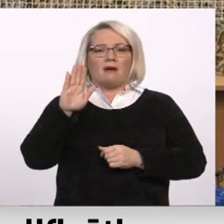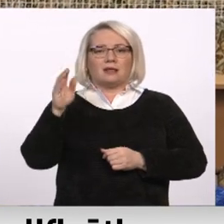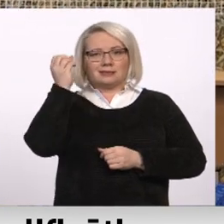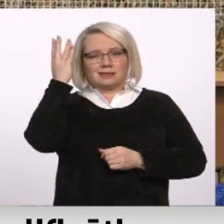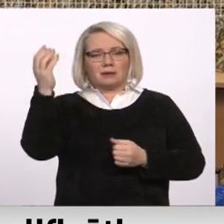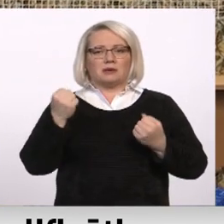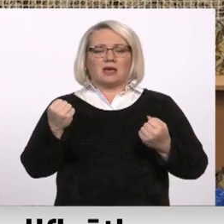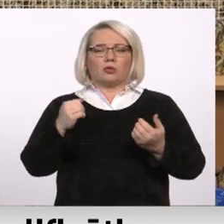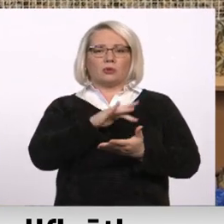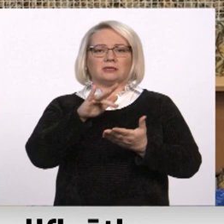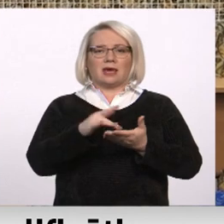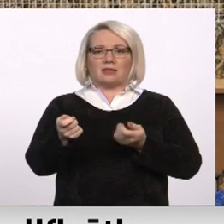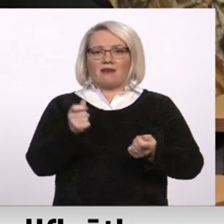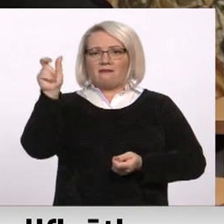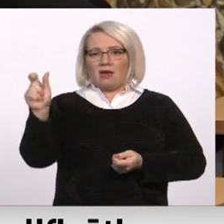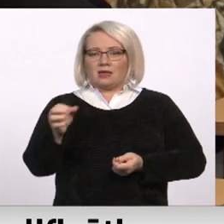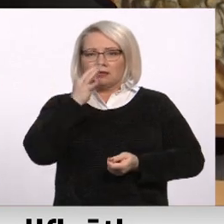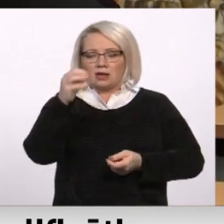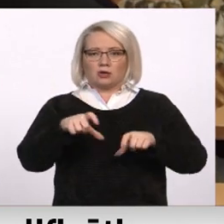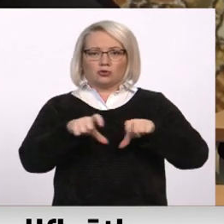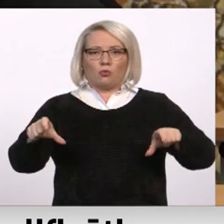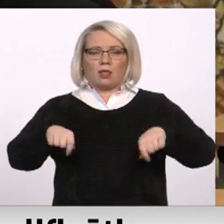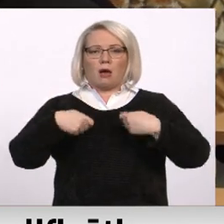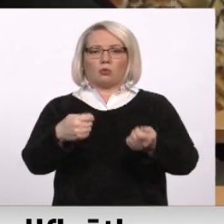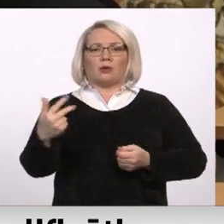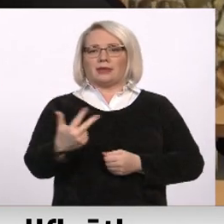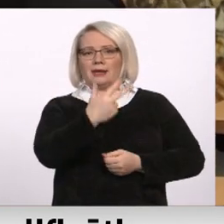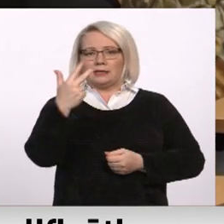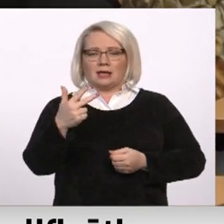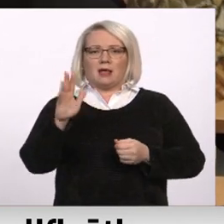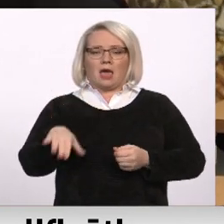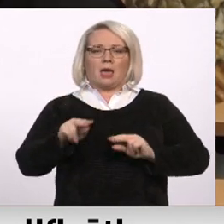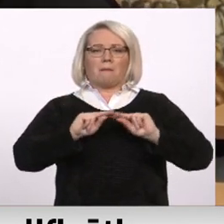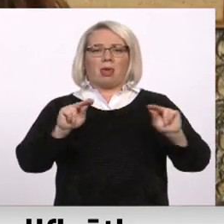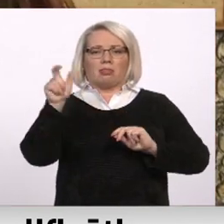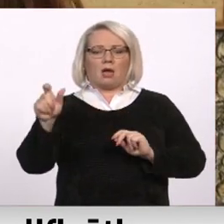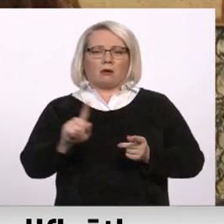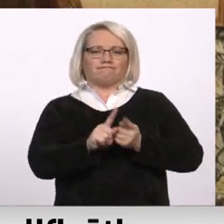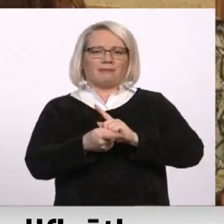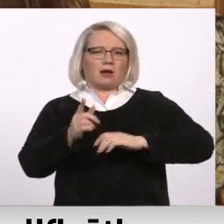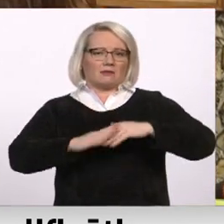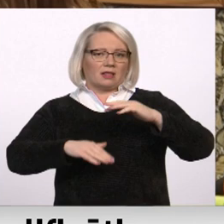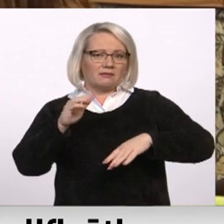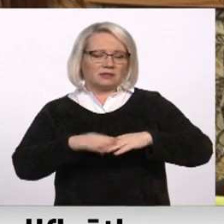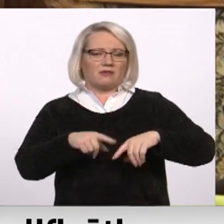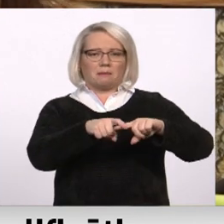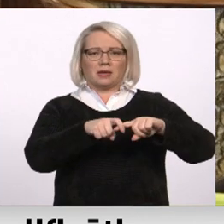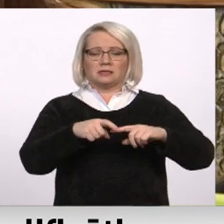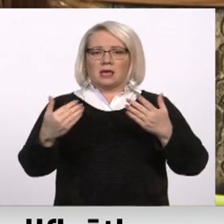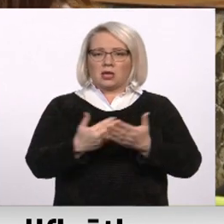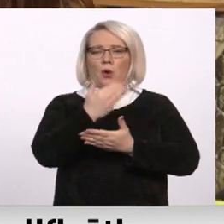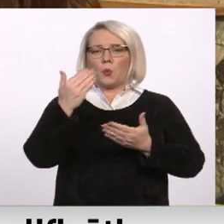centra vadītāji skaidro, ka skolām doti 3 gadi, lai pedagogi pārkvalificētos, gan arī, lai piesaistītu pavisam